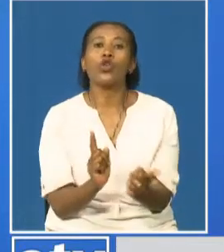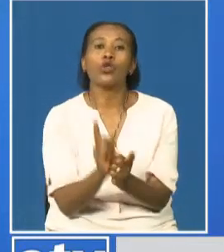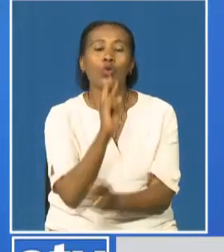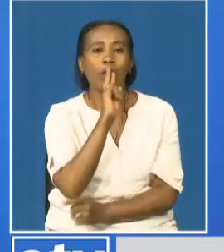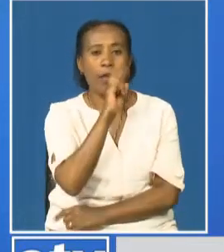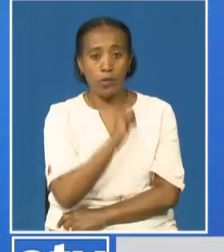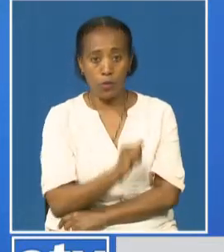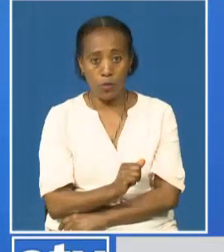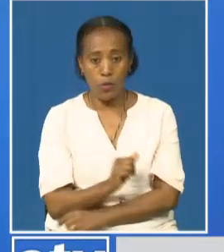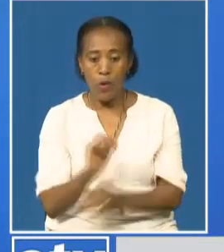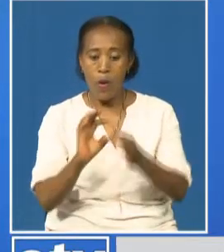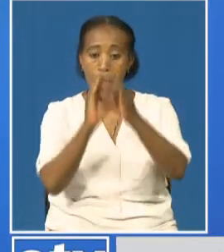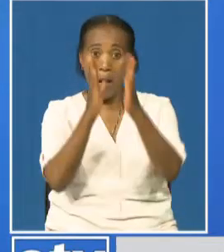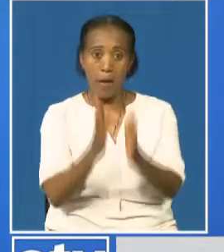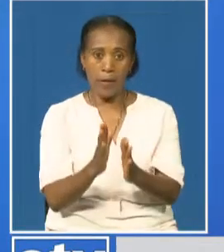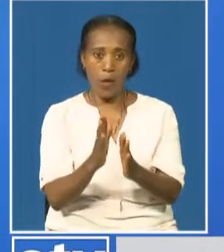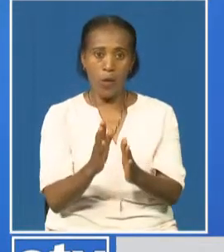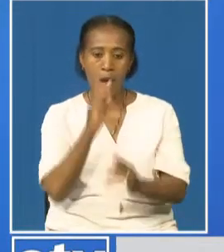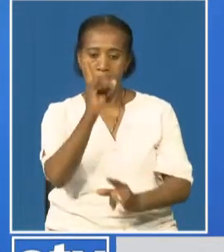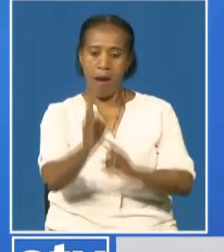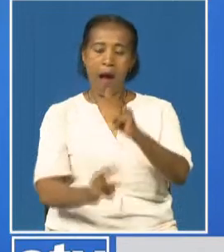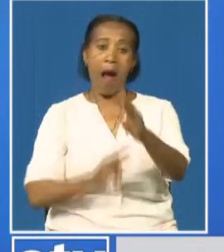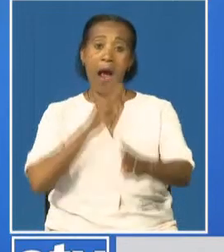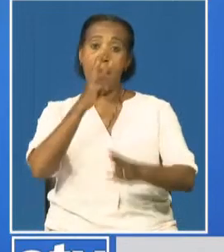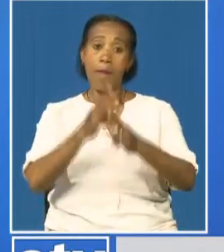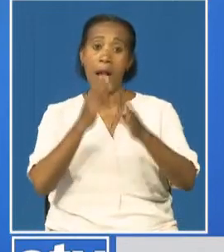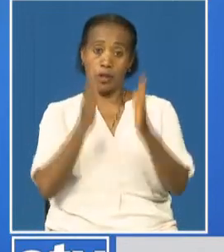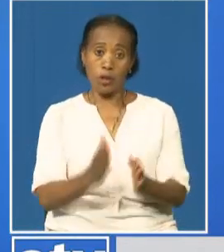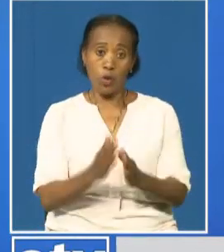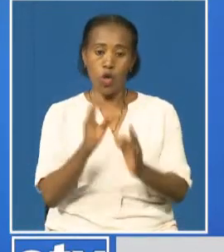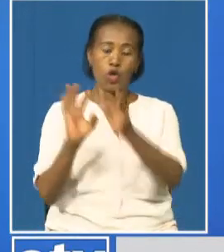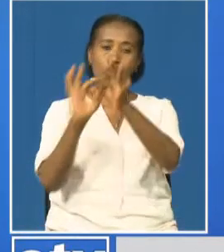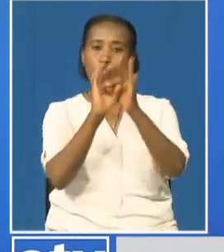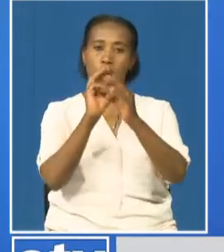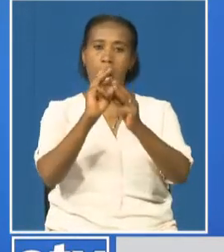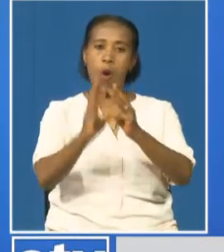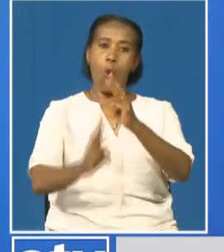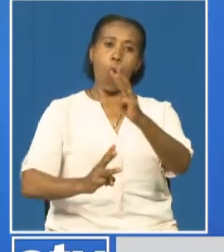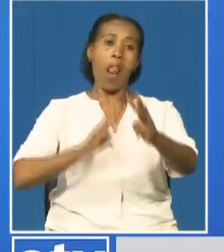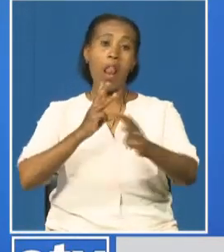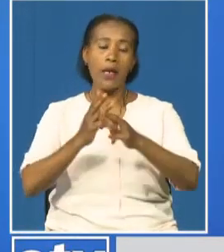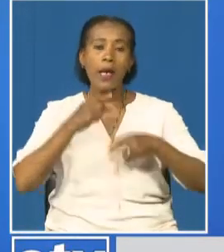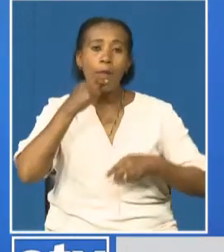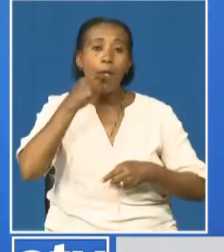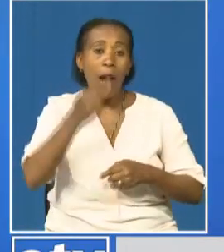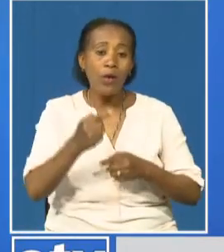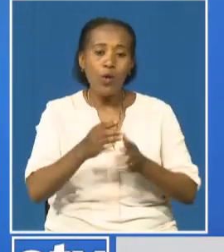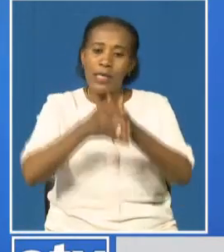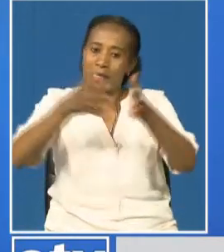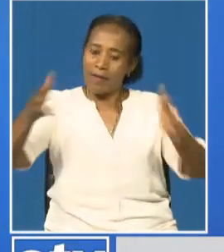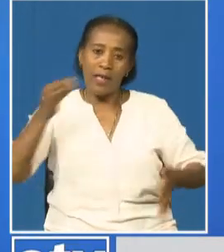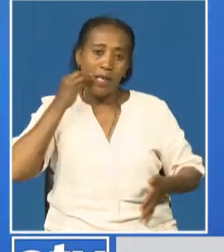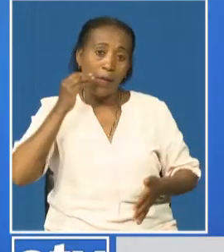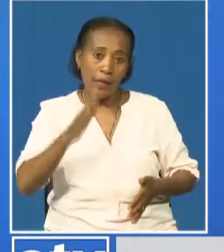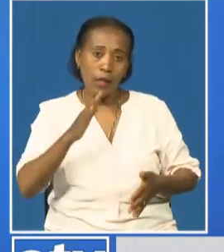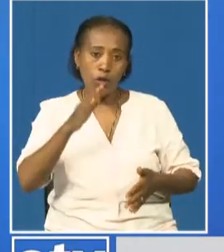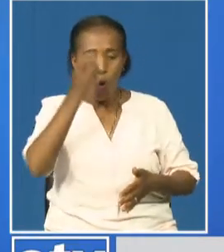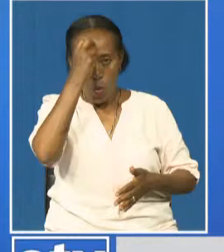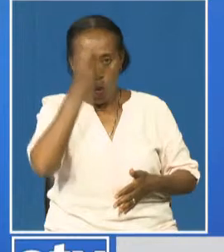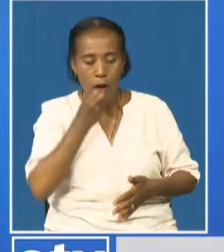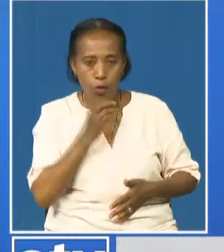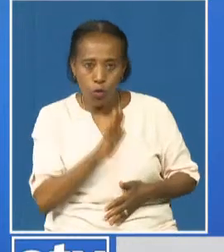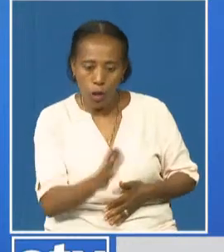ነው። ማህበራዊ ዓለማቸው ወይም ሶሻል ወርልድ የሚባለው በጣም ይሰፋል። ከቤታቸው